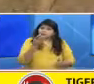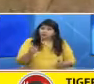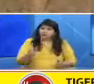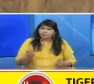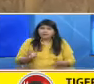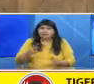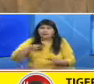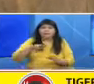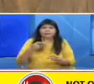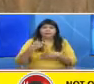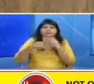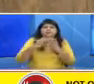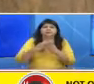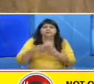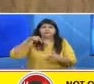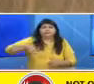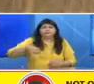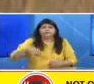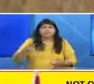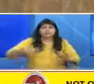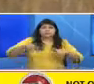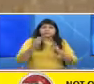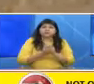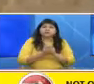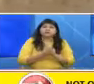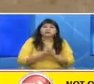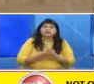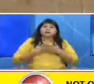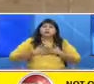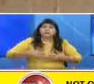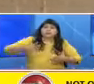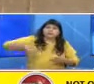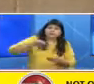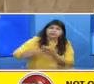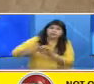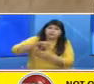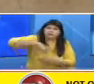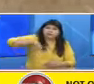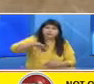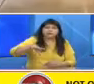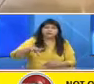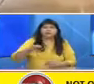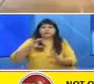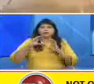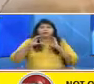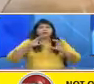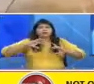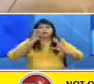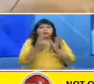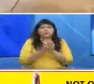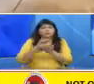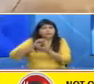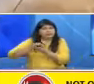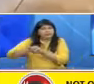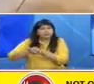ली। भारत में सिर्फ बाघों की संख्या ही नहीं, बल्कि प्रोटेक्टेड एरियाज और कम्युनिटी रिजर्व्स की संख्या भी बढ़ी